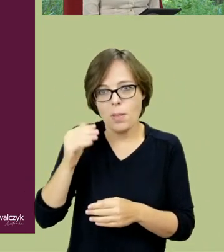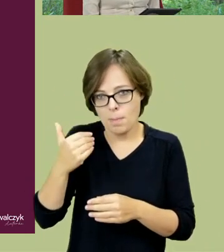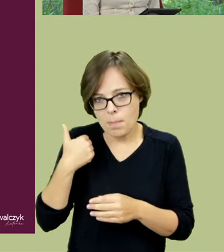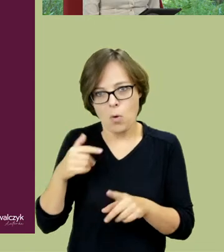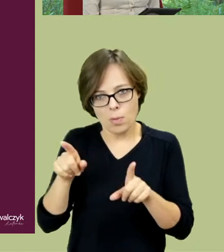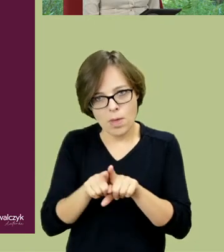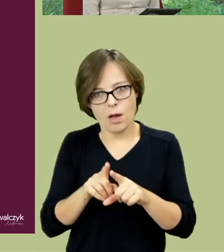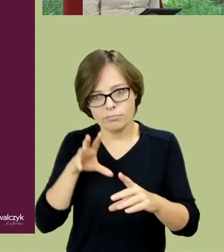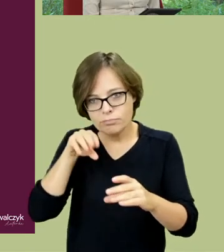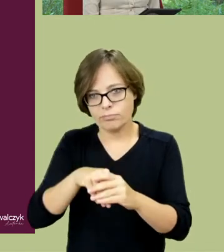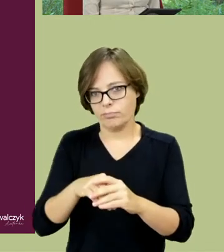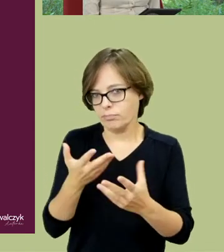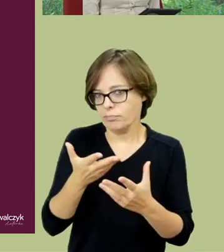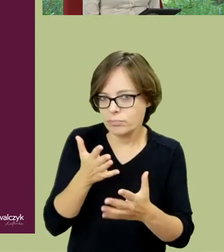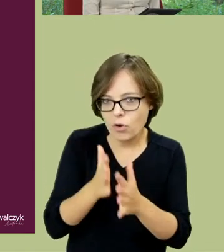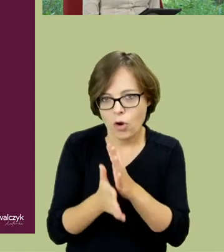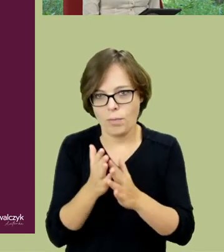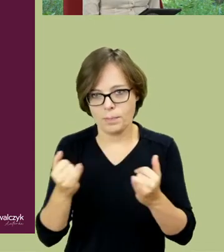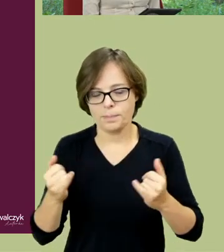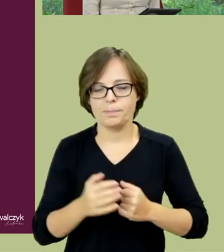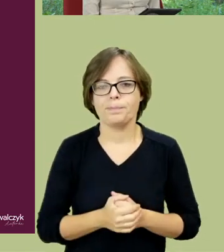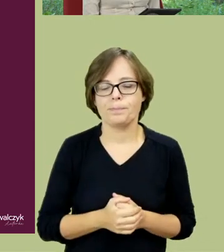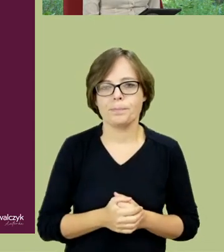wiedzę na temat